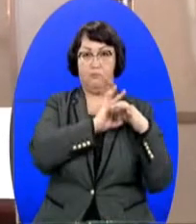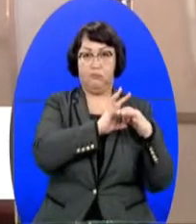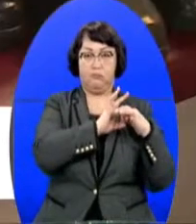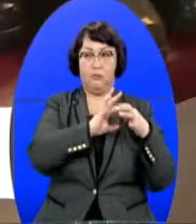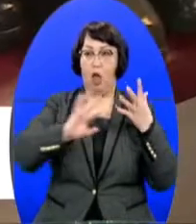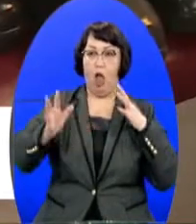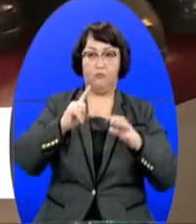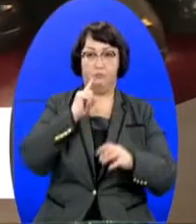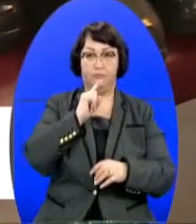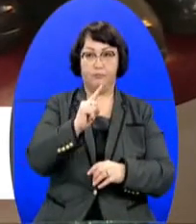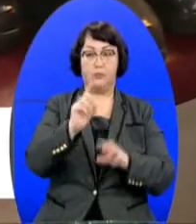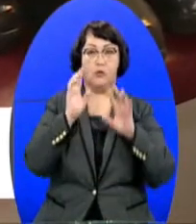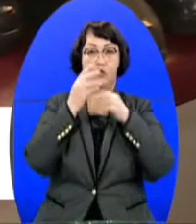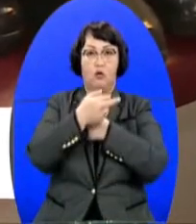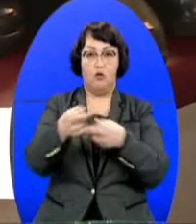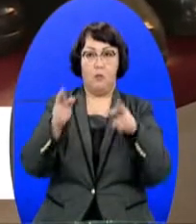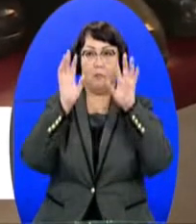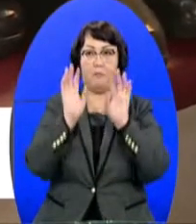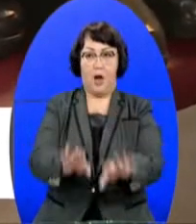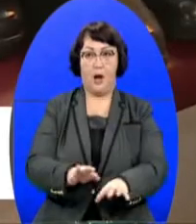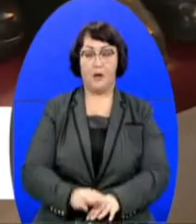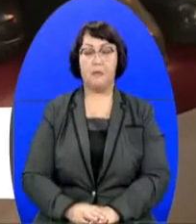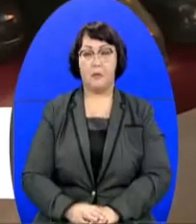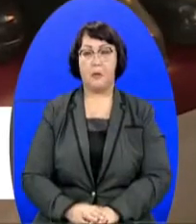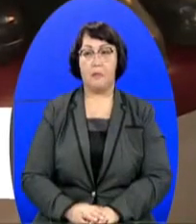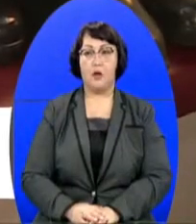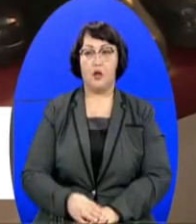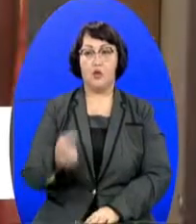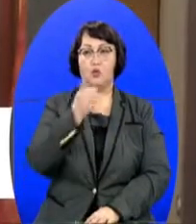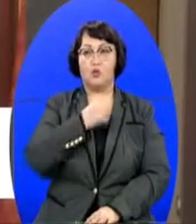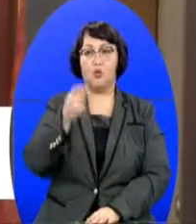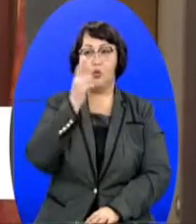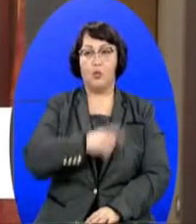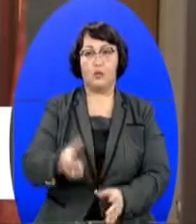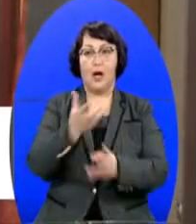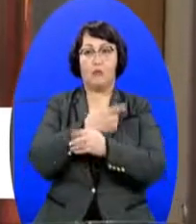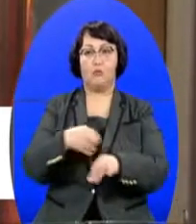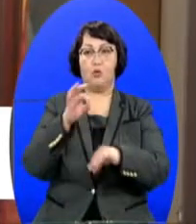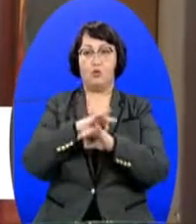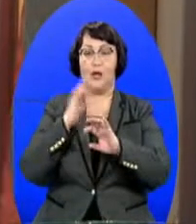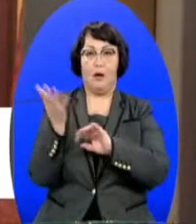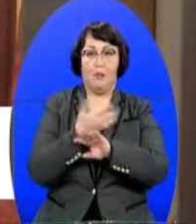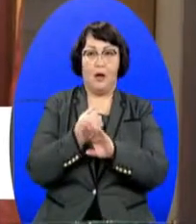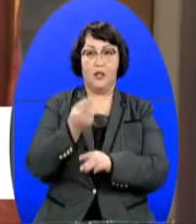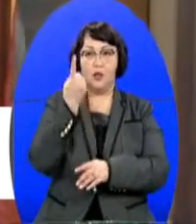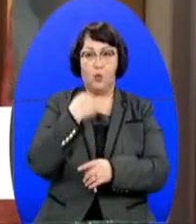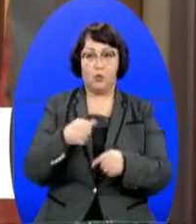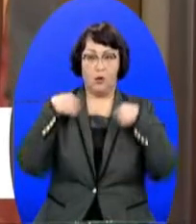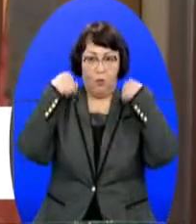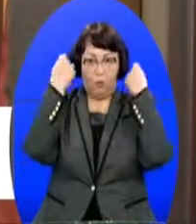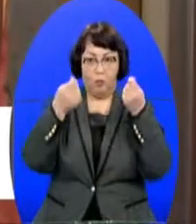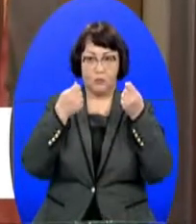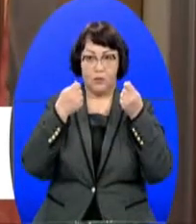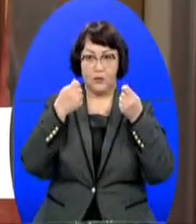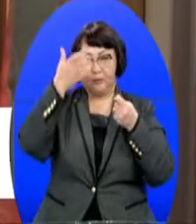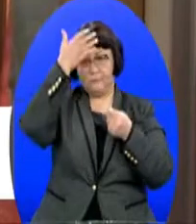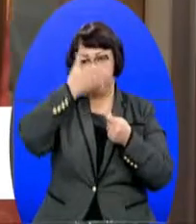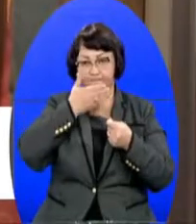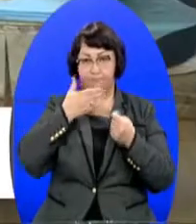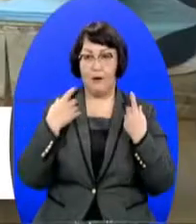байгаа. Чиглэлд явж байгаа галт тэрэг бүр 100 зорчигчийг халдвараас сэргийлэх нэг удаагийн хамгаалалт хувцс хэрэглэлийн нөөц бүрдүүлсэн